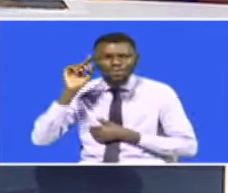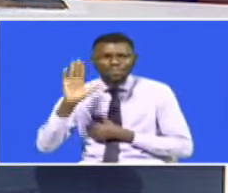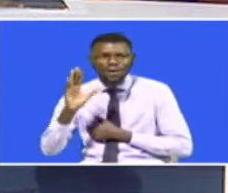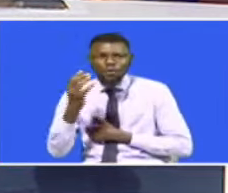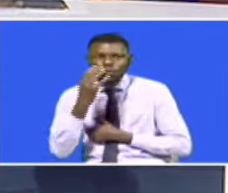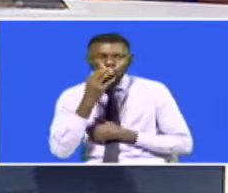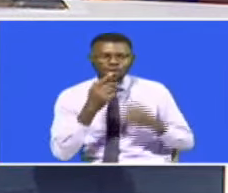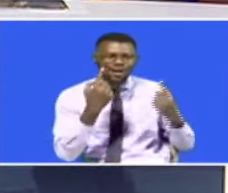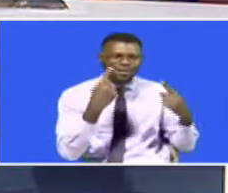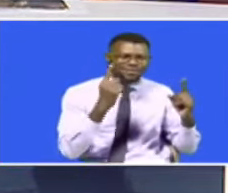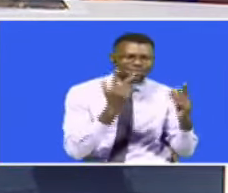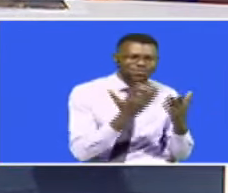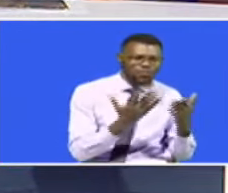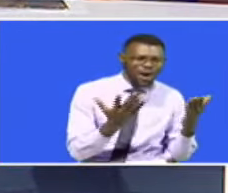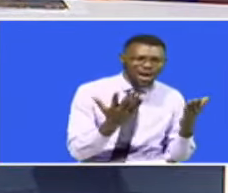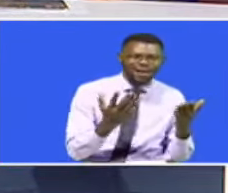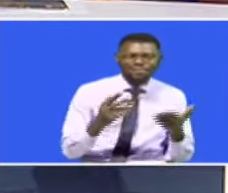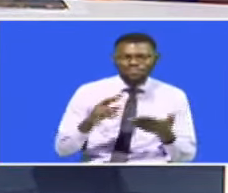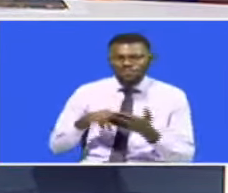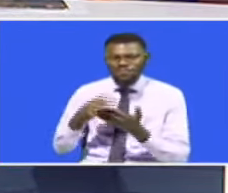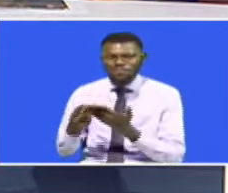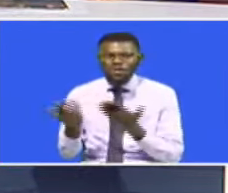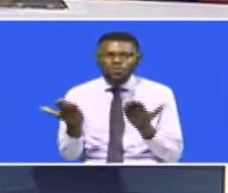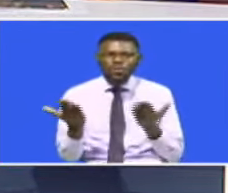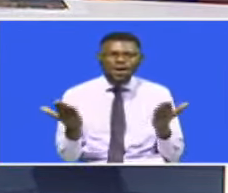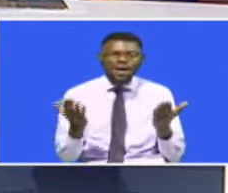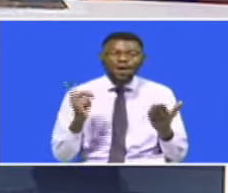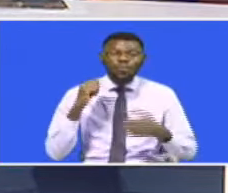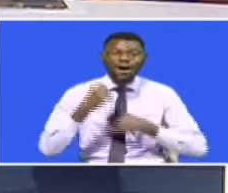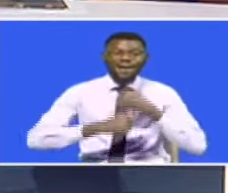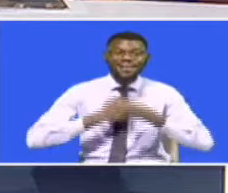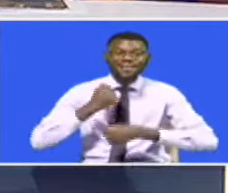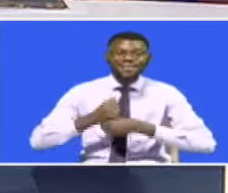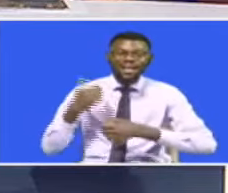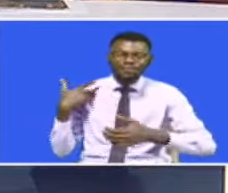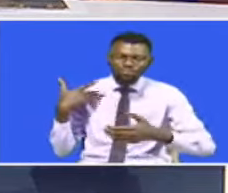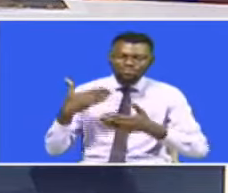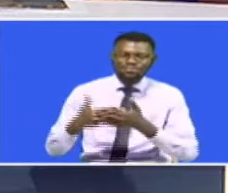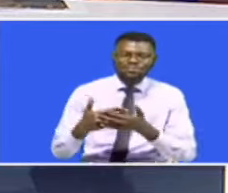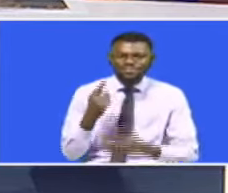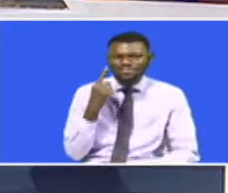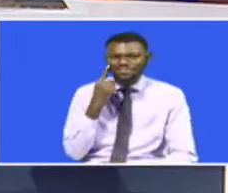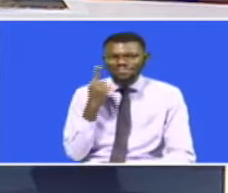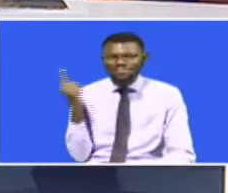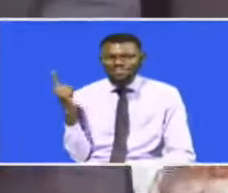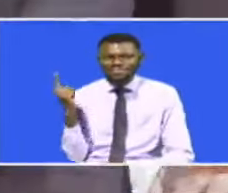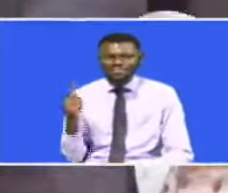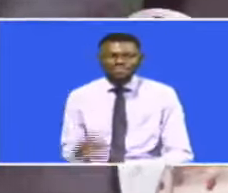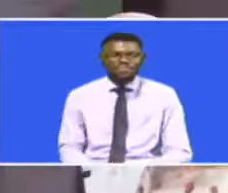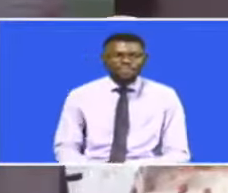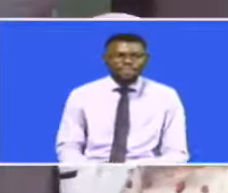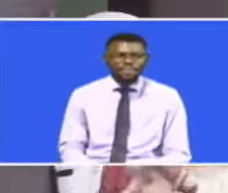Ruto imefanya vyema na ni wapi imefeli katika kipindi cha mwaka mmoja mamlakani.